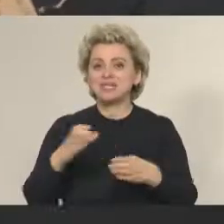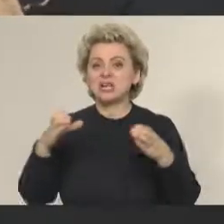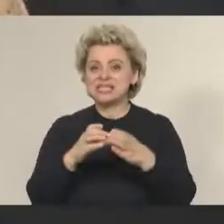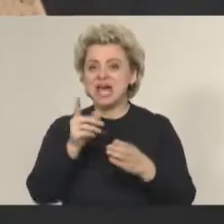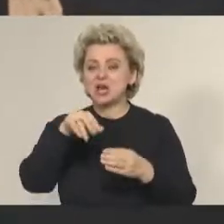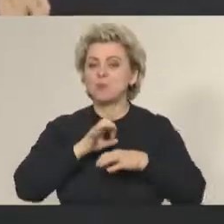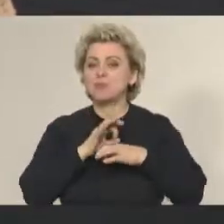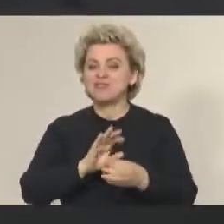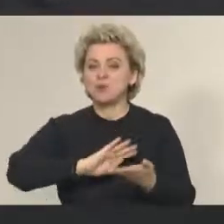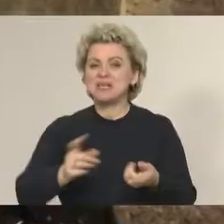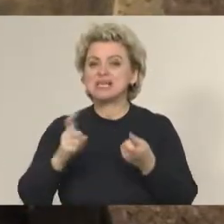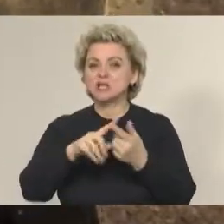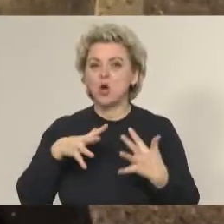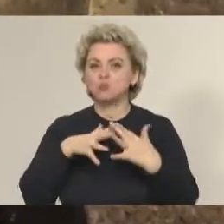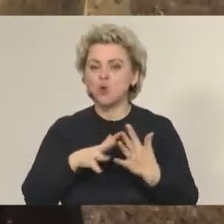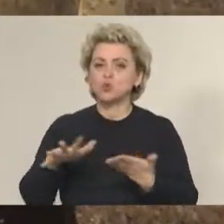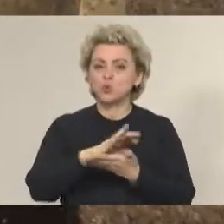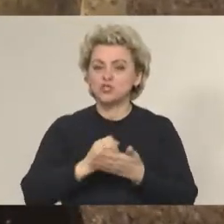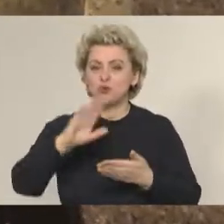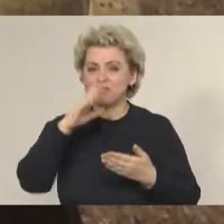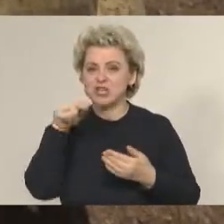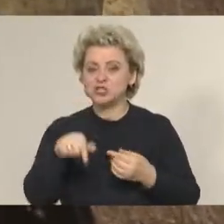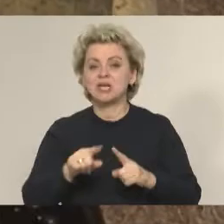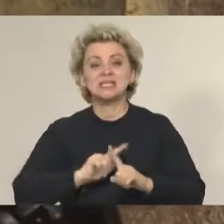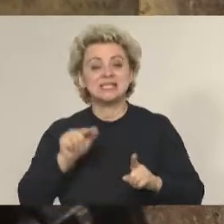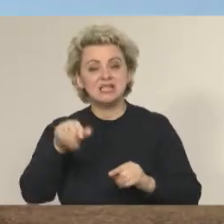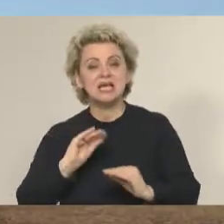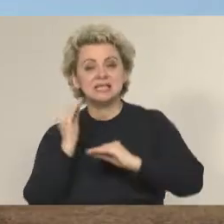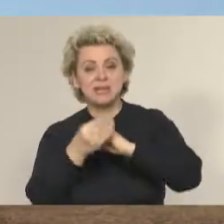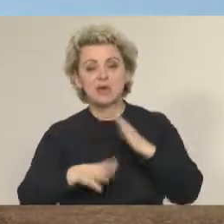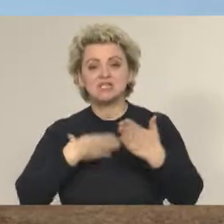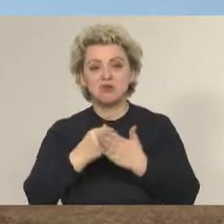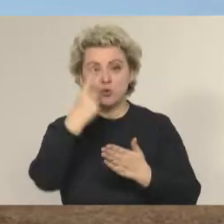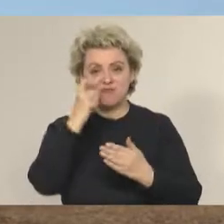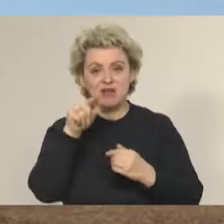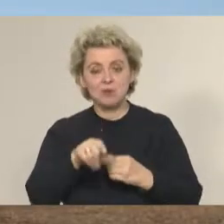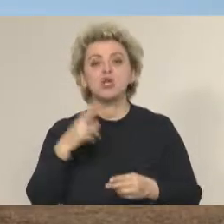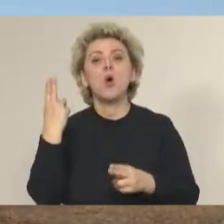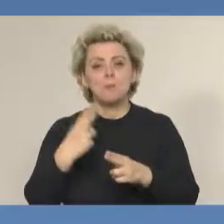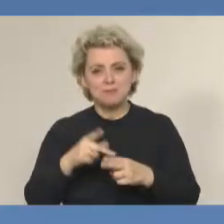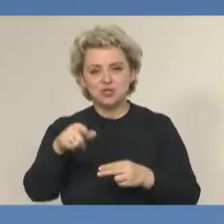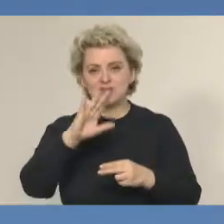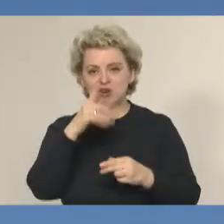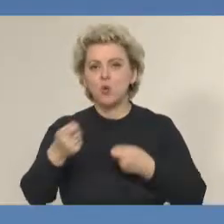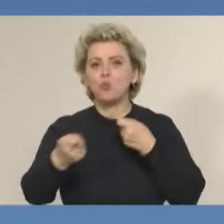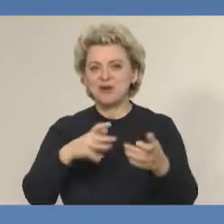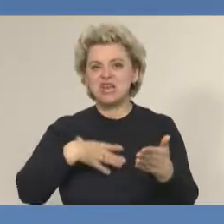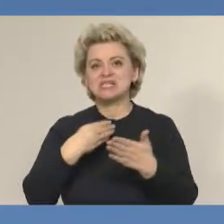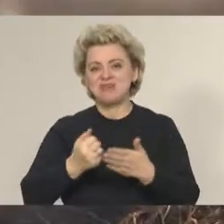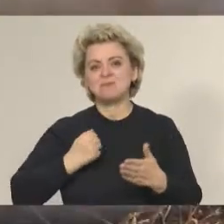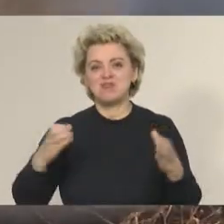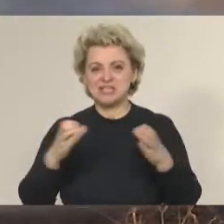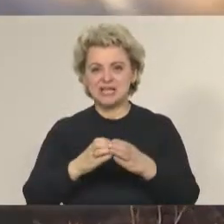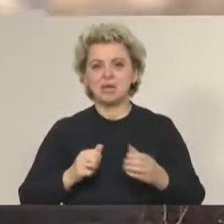РЭП – провести бесконтактный бой, сбить противника с толку, замаскировав свою информацию и помешать врагу управлять своими